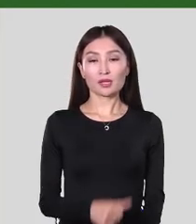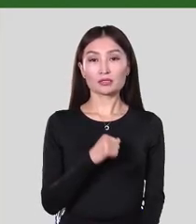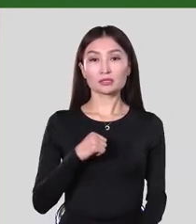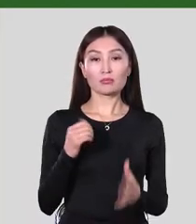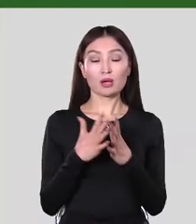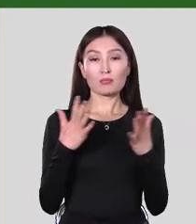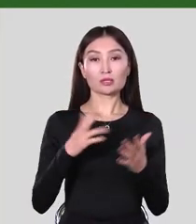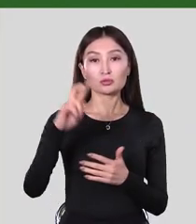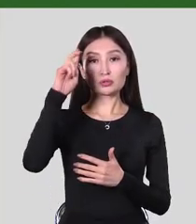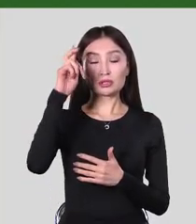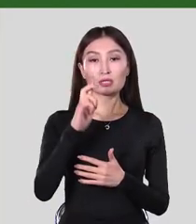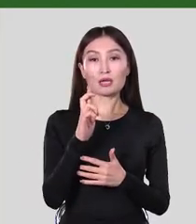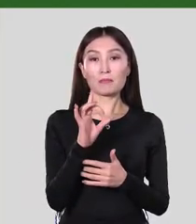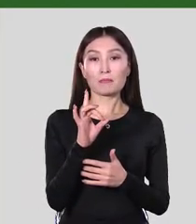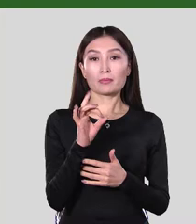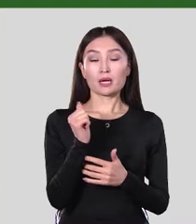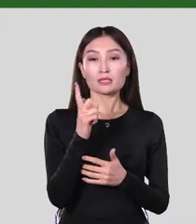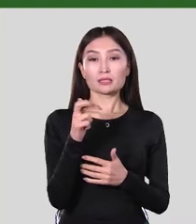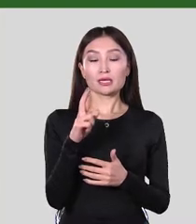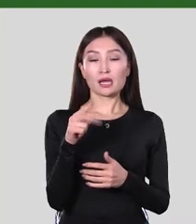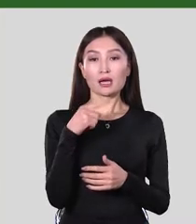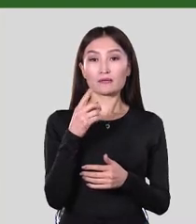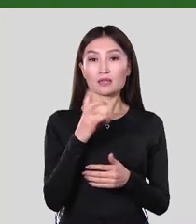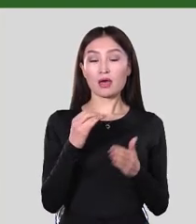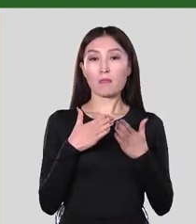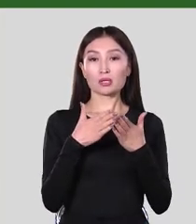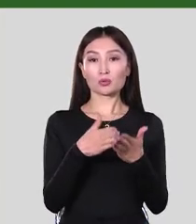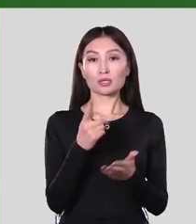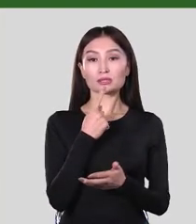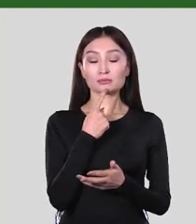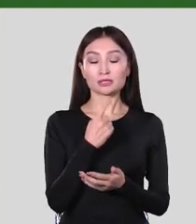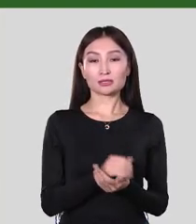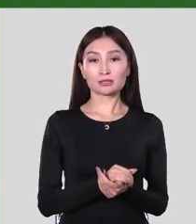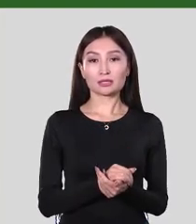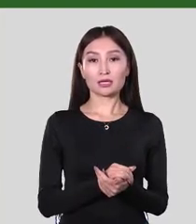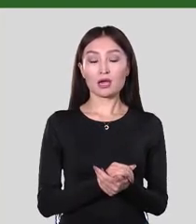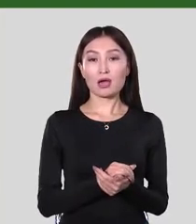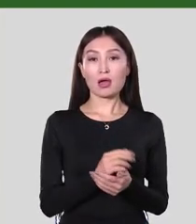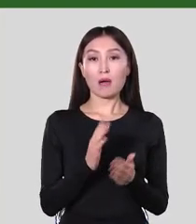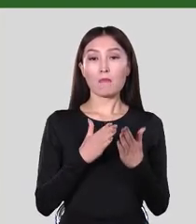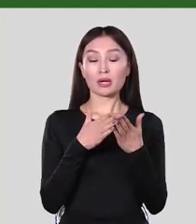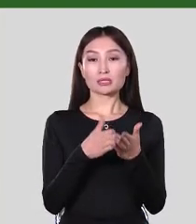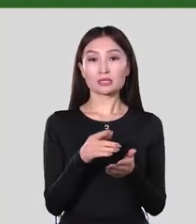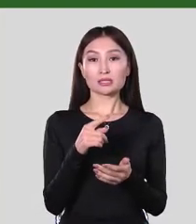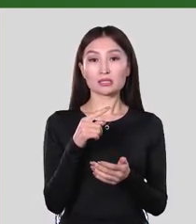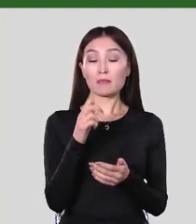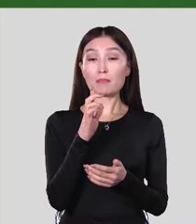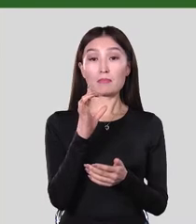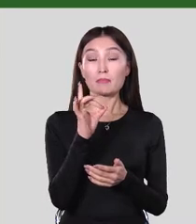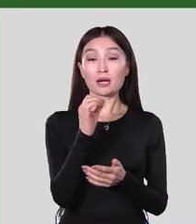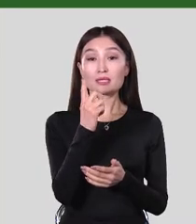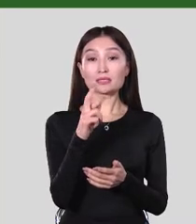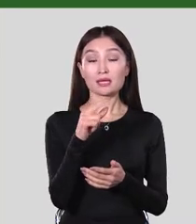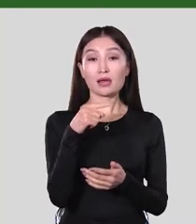в самой большой стране – Бразилии – говорят на португальском языке. Причем в Бразилии говорят на этом